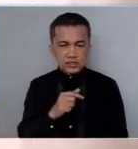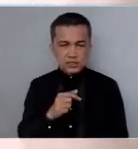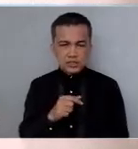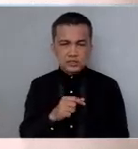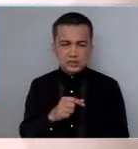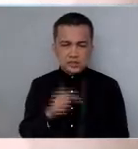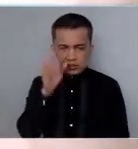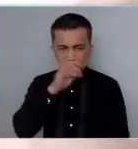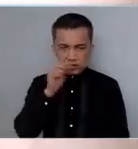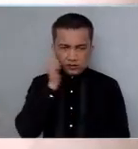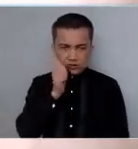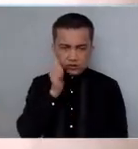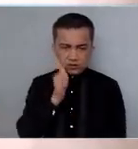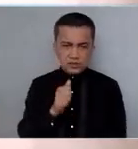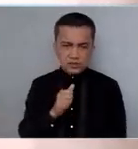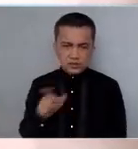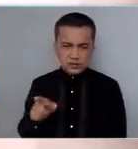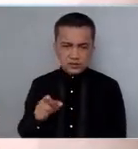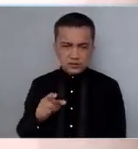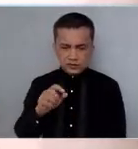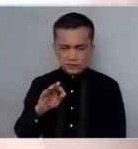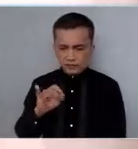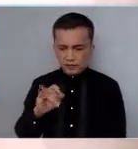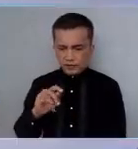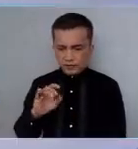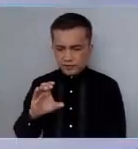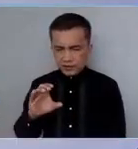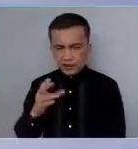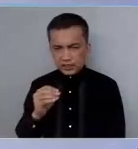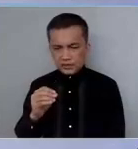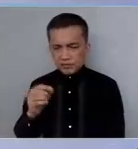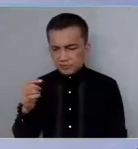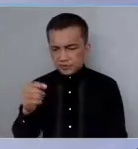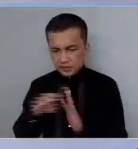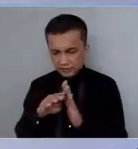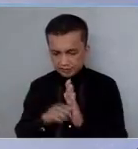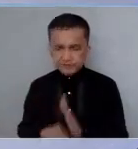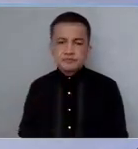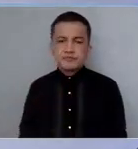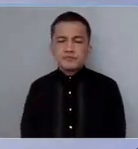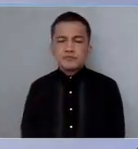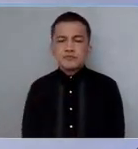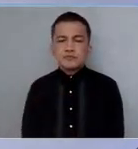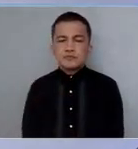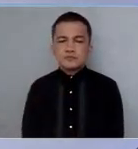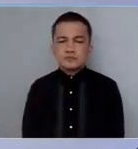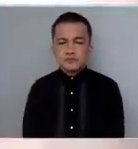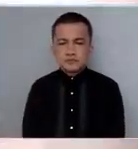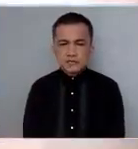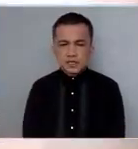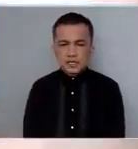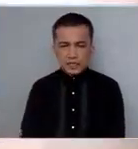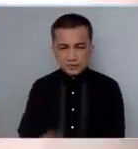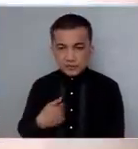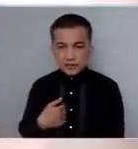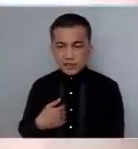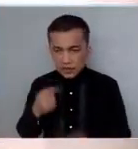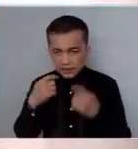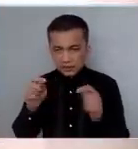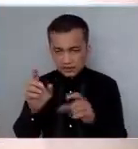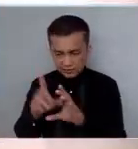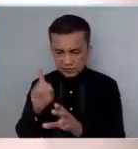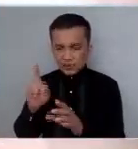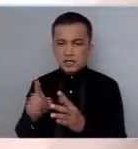quality ng paggawa, lalo na sa mga fabrics and all that. And then sinubukan ko lang discoverin kung paano